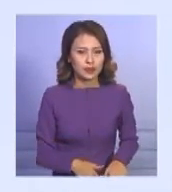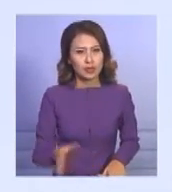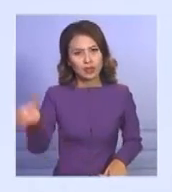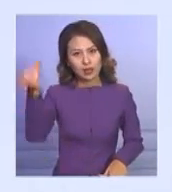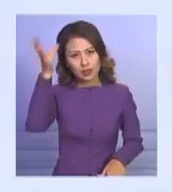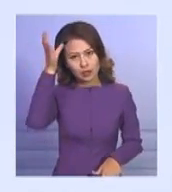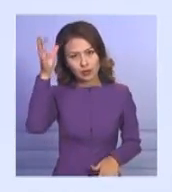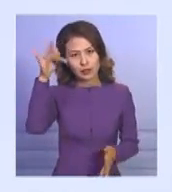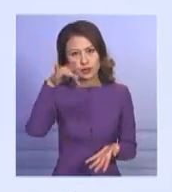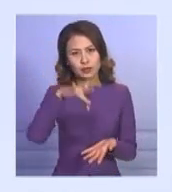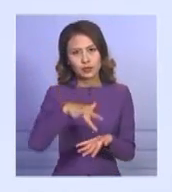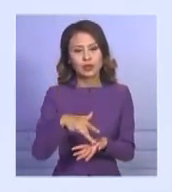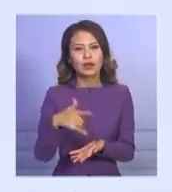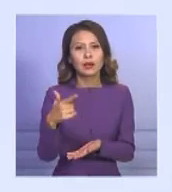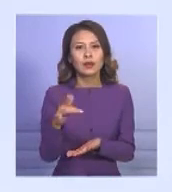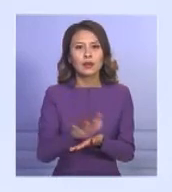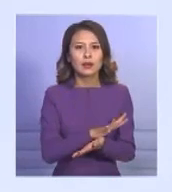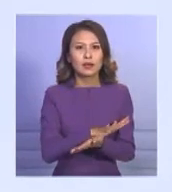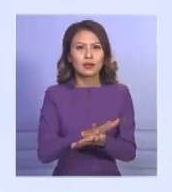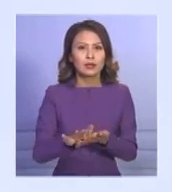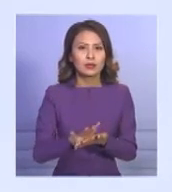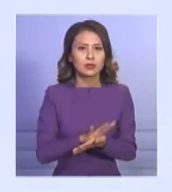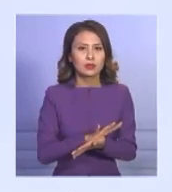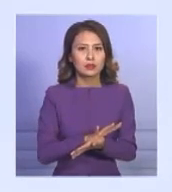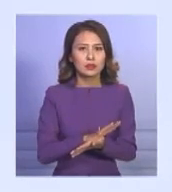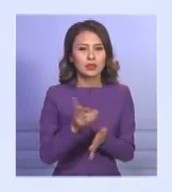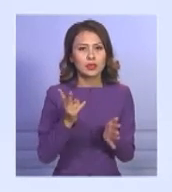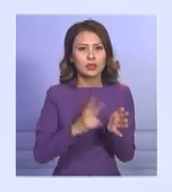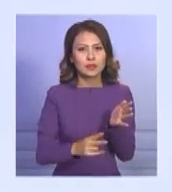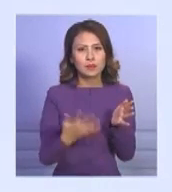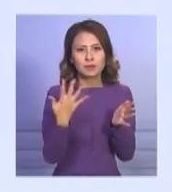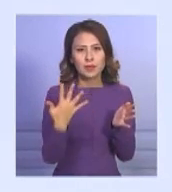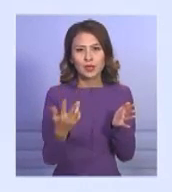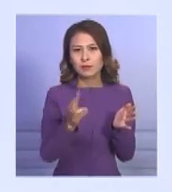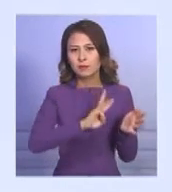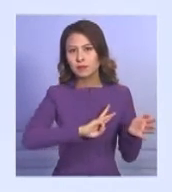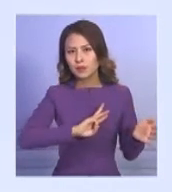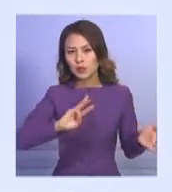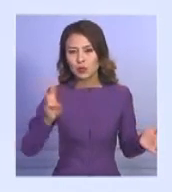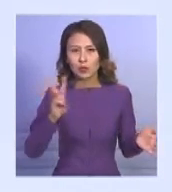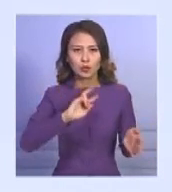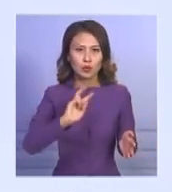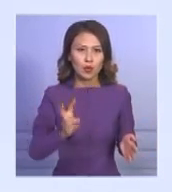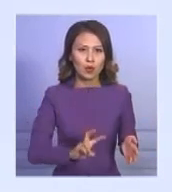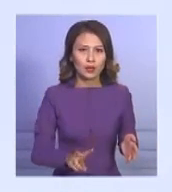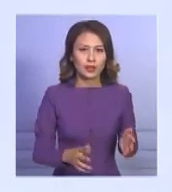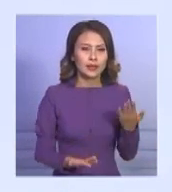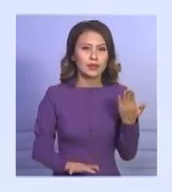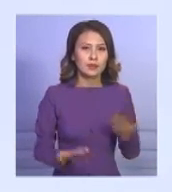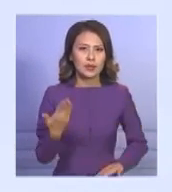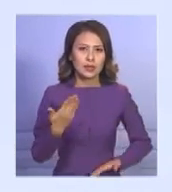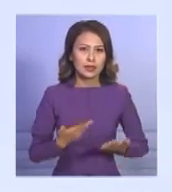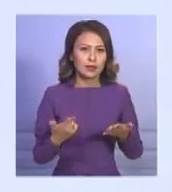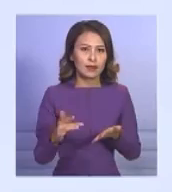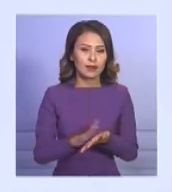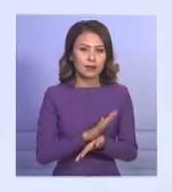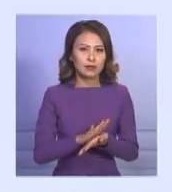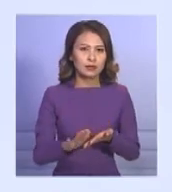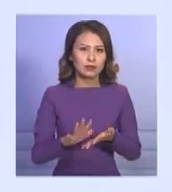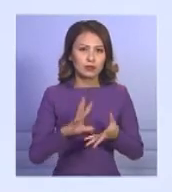ғалымдарына орталық бөлген гранттар көлемі 75 миллион долларды, немесе гранттардың жалпы